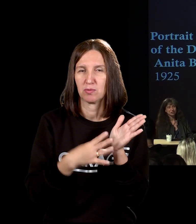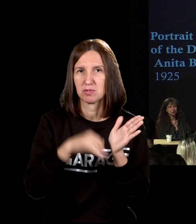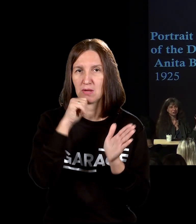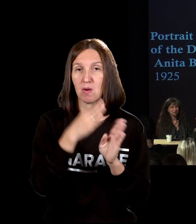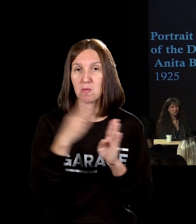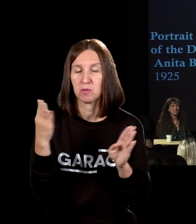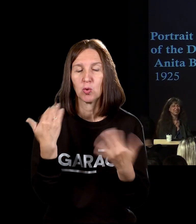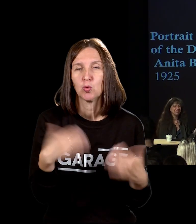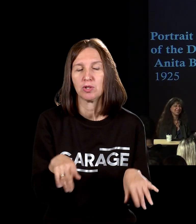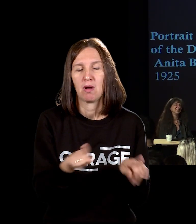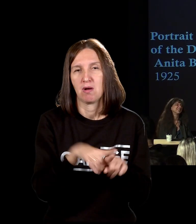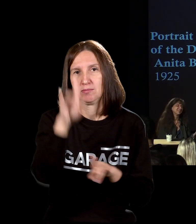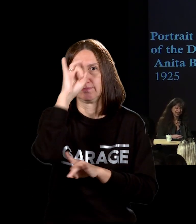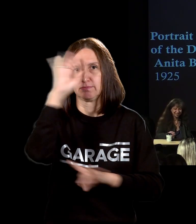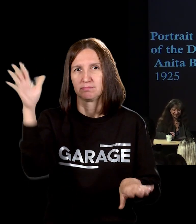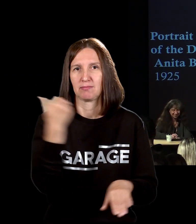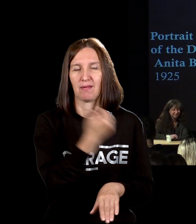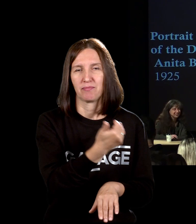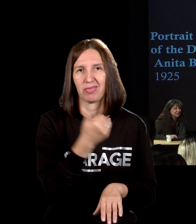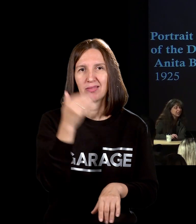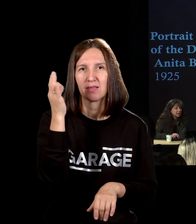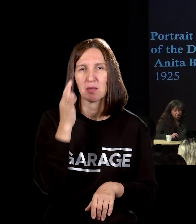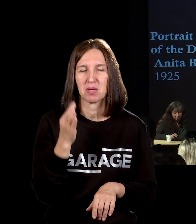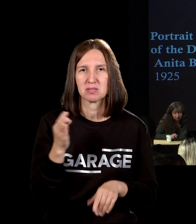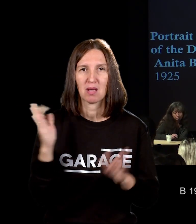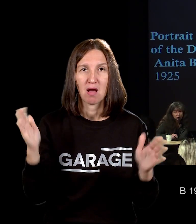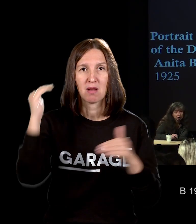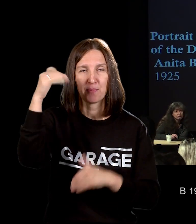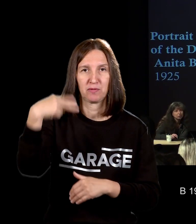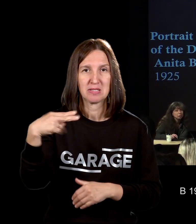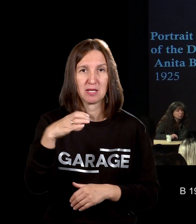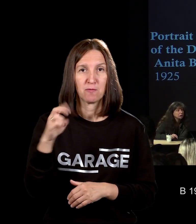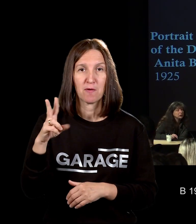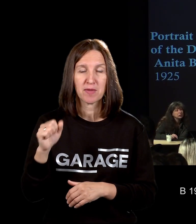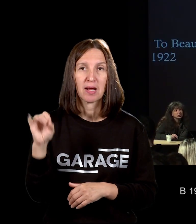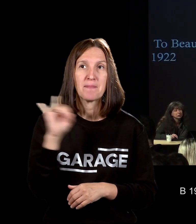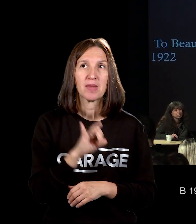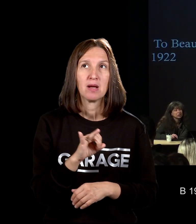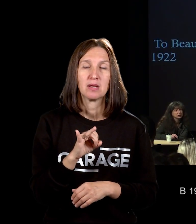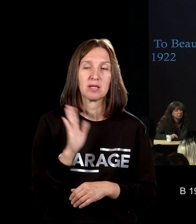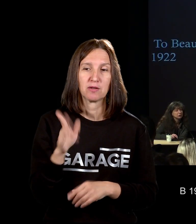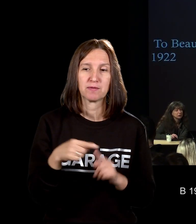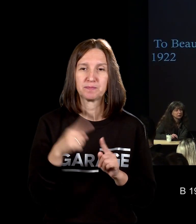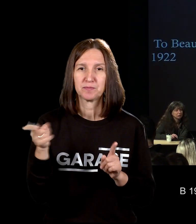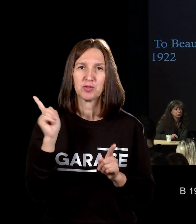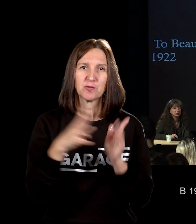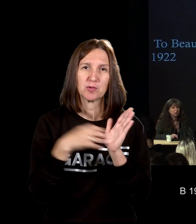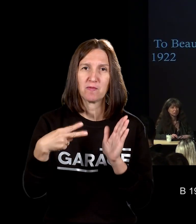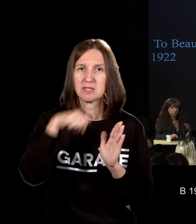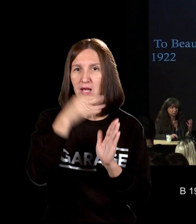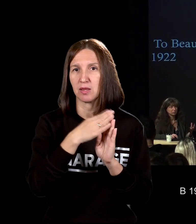самых иконических немецких работ 20-го века. А в 20-е годы Дикс